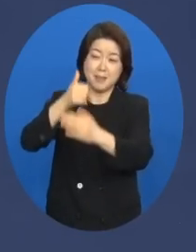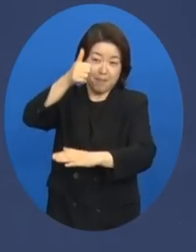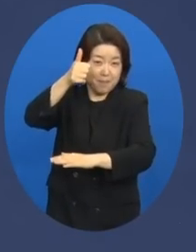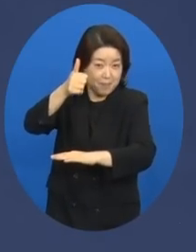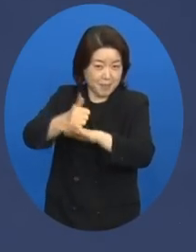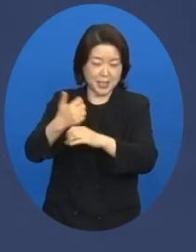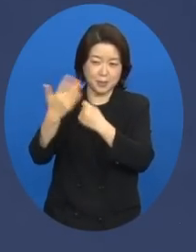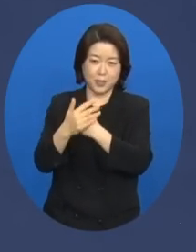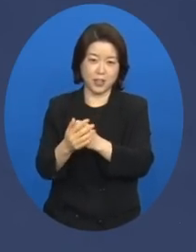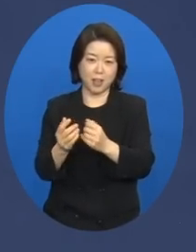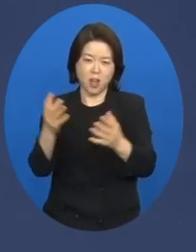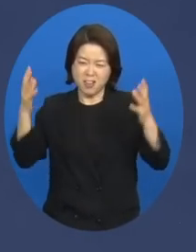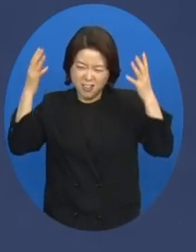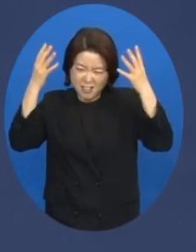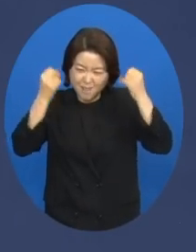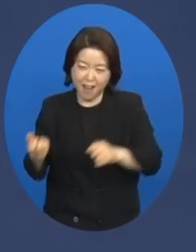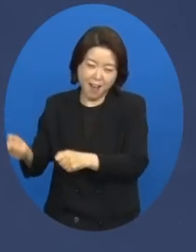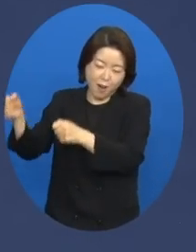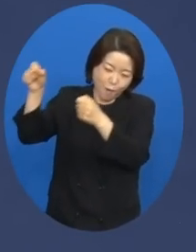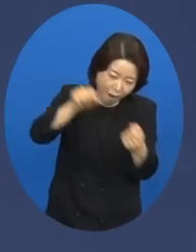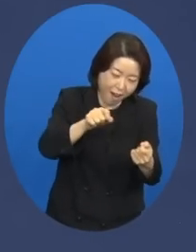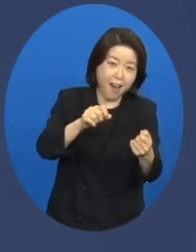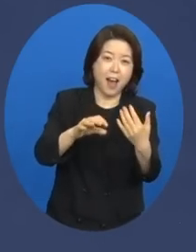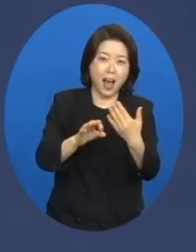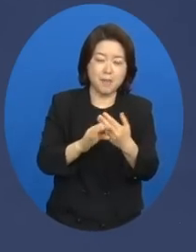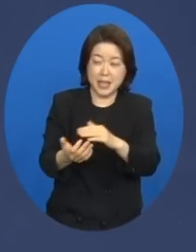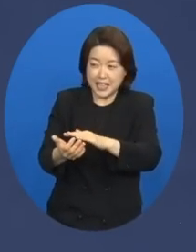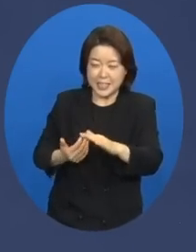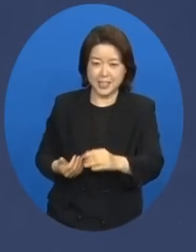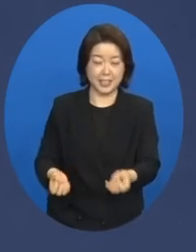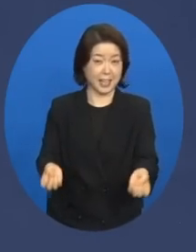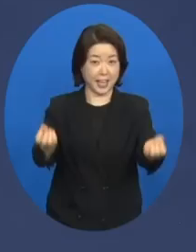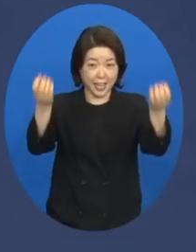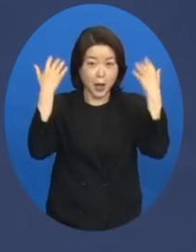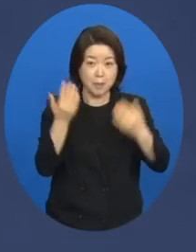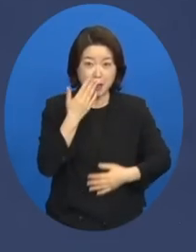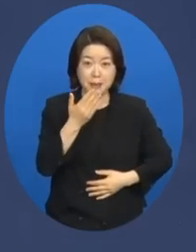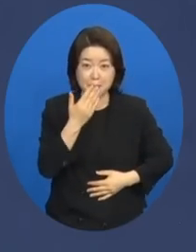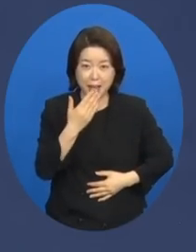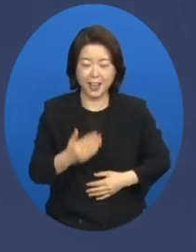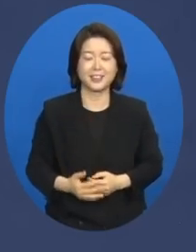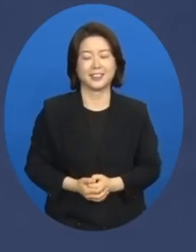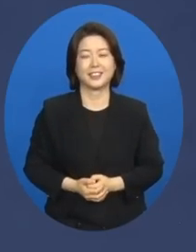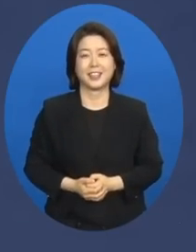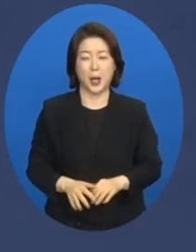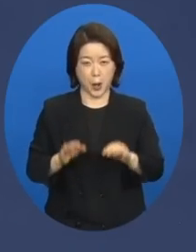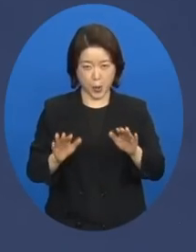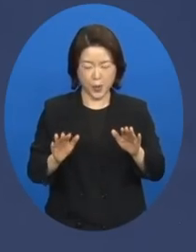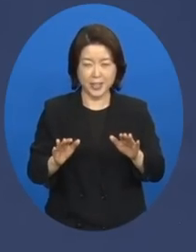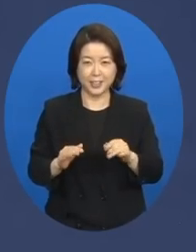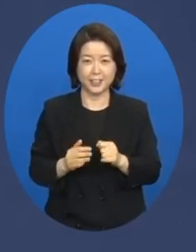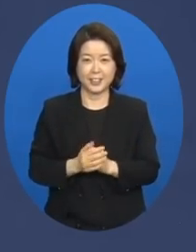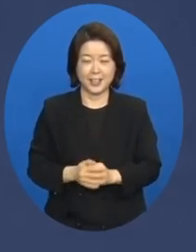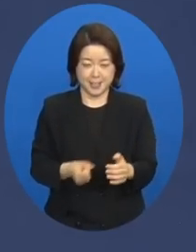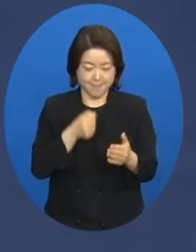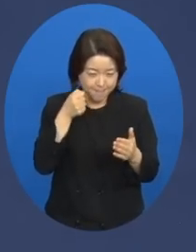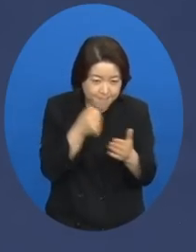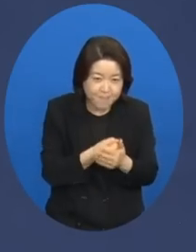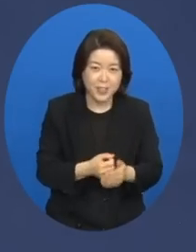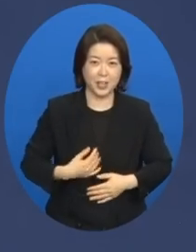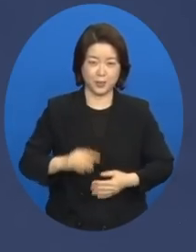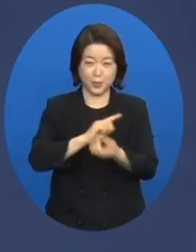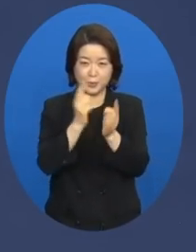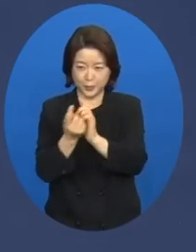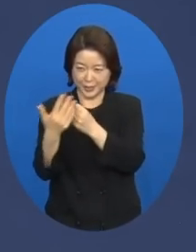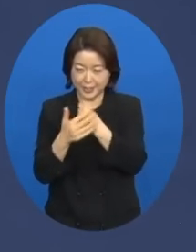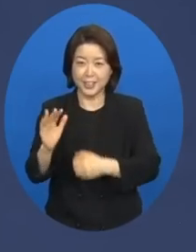한번 은혜를 확 부어주시면 그러면 그냥 이전에 그게 다 잊어버리지니까 그래서 오늘 그냥 작정을 하고 서로 은혜